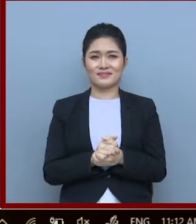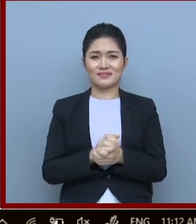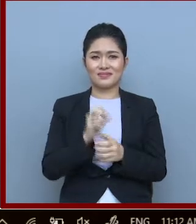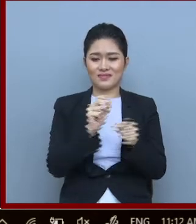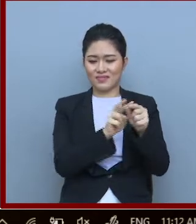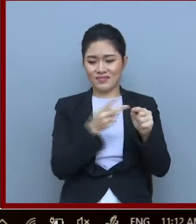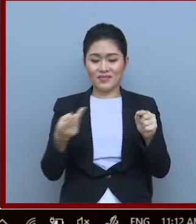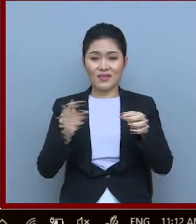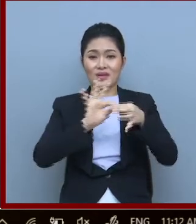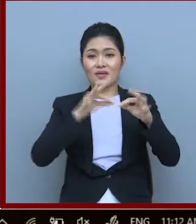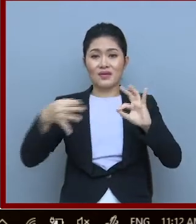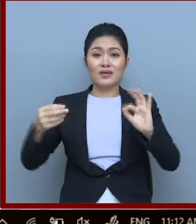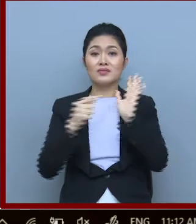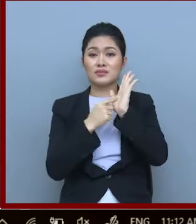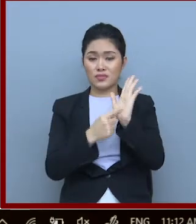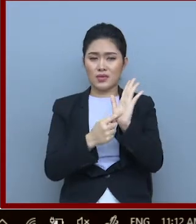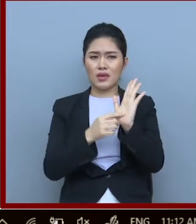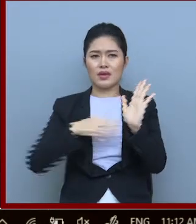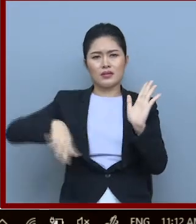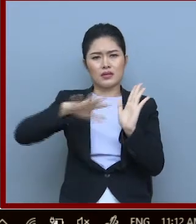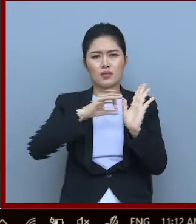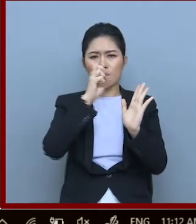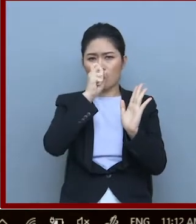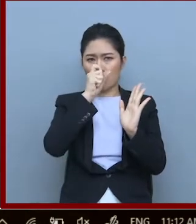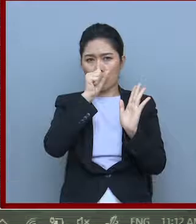อสโค้ดนะครับเป็นซอสโค้ดตัวอย่างนะครับให้เราลอง